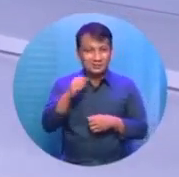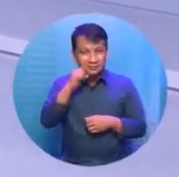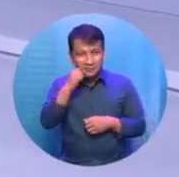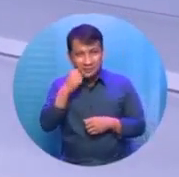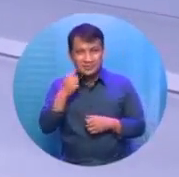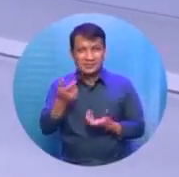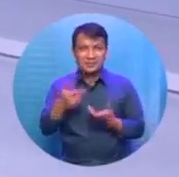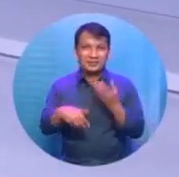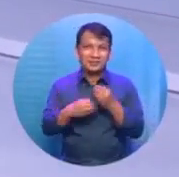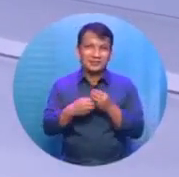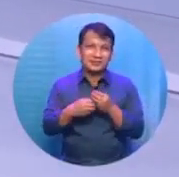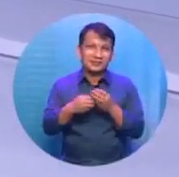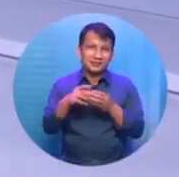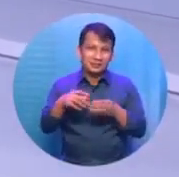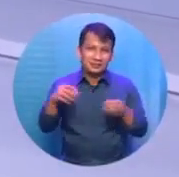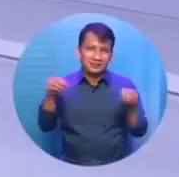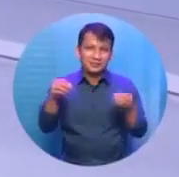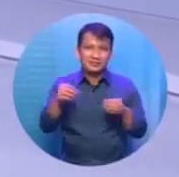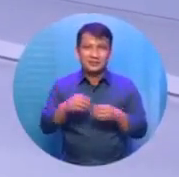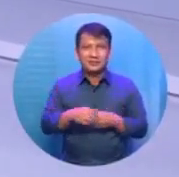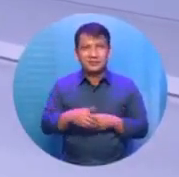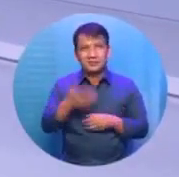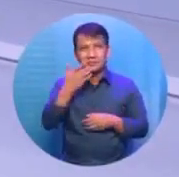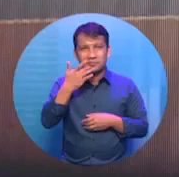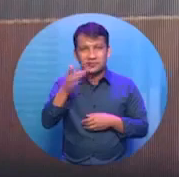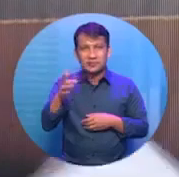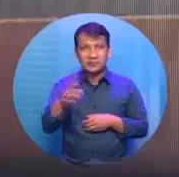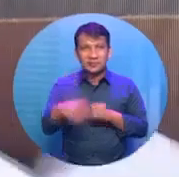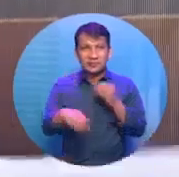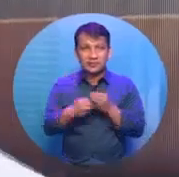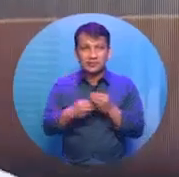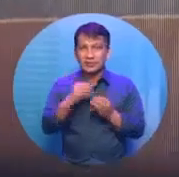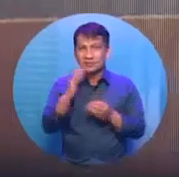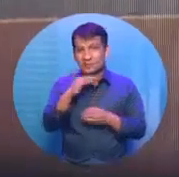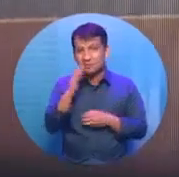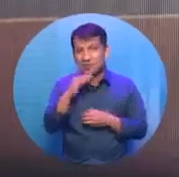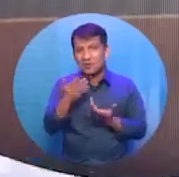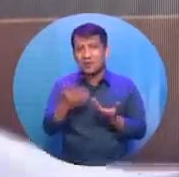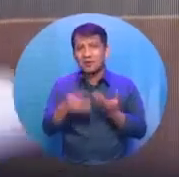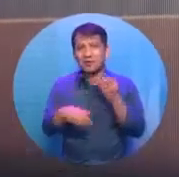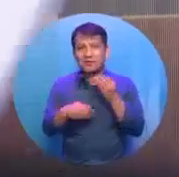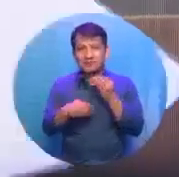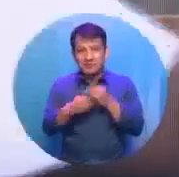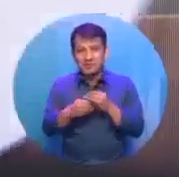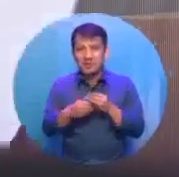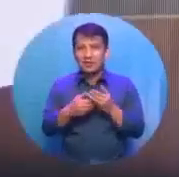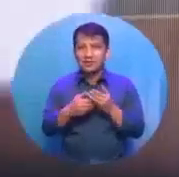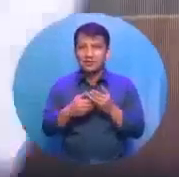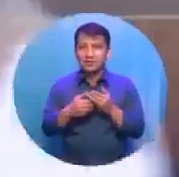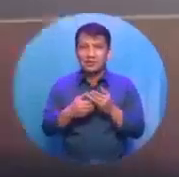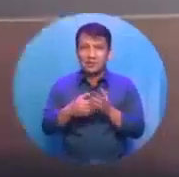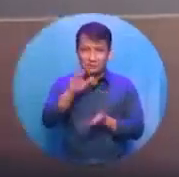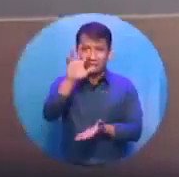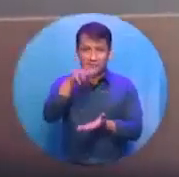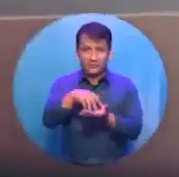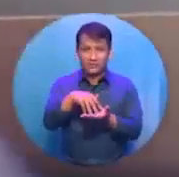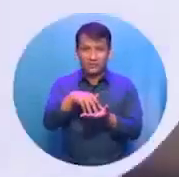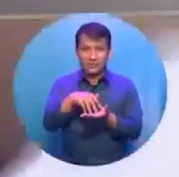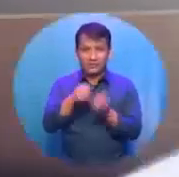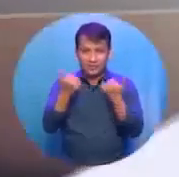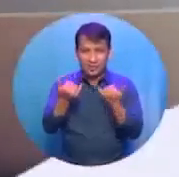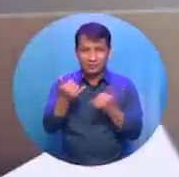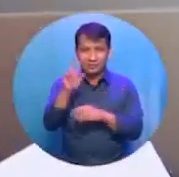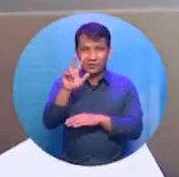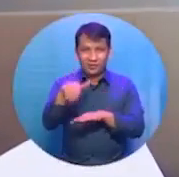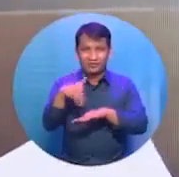siling kulay green po, yung malaki. Oh, sarap. Yan, okay. Medyo mahang ng konti. Anyway, oh, ma'am, 5,000 pesos ngayong